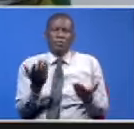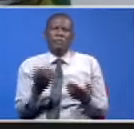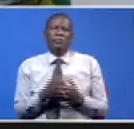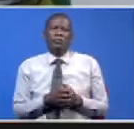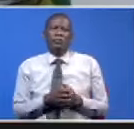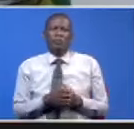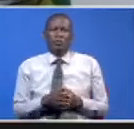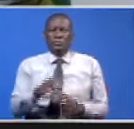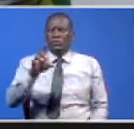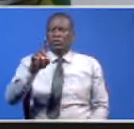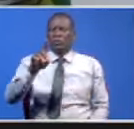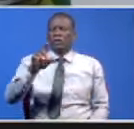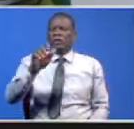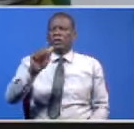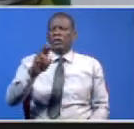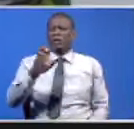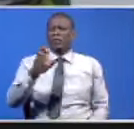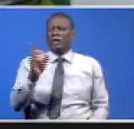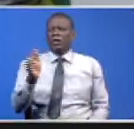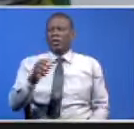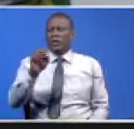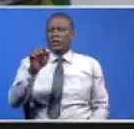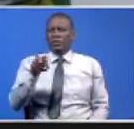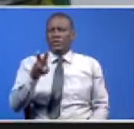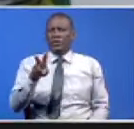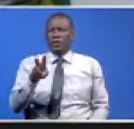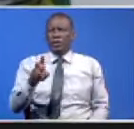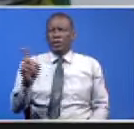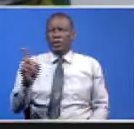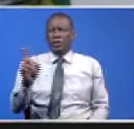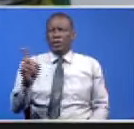David Mudhoka, NTV, Nairobi.